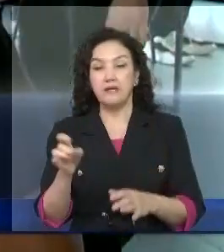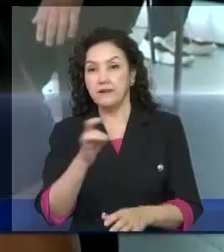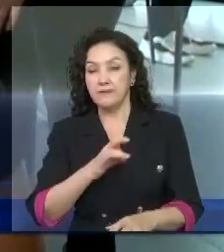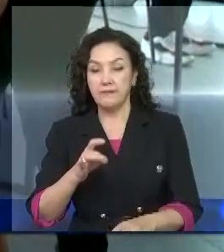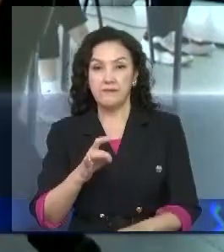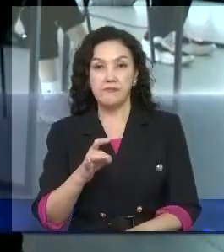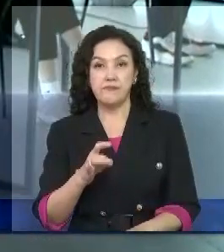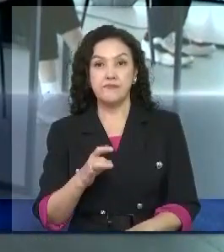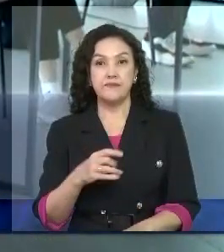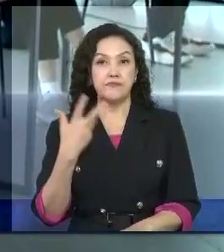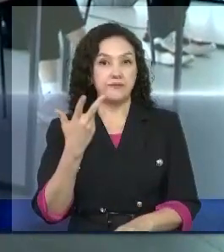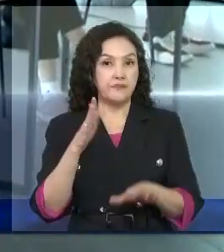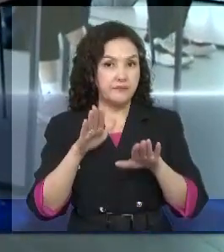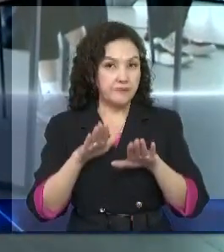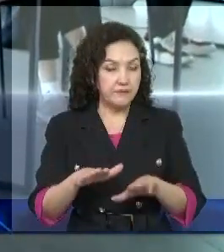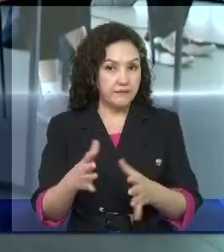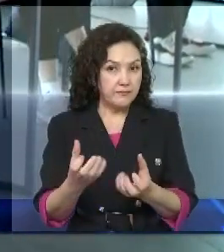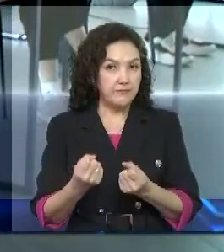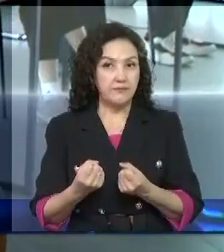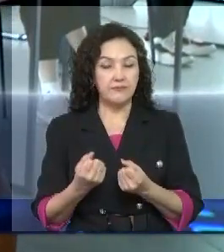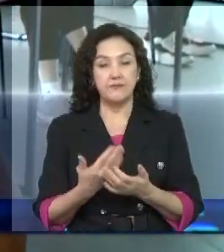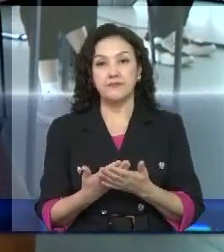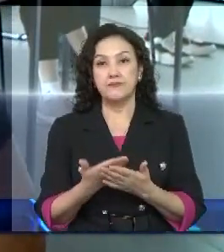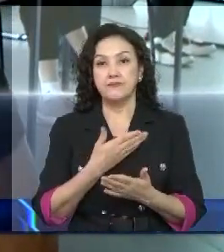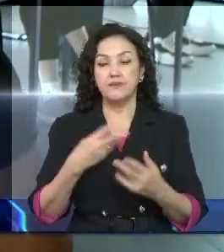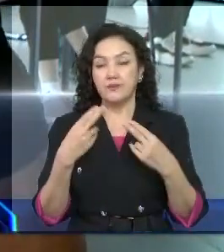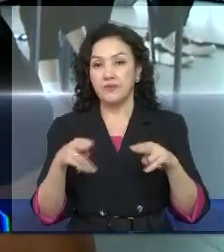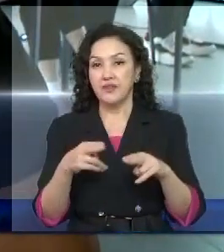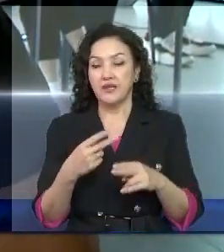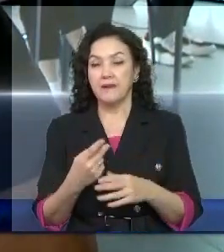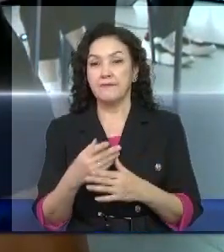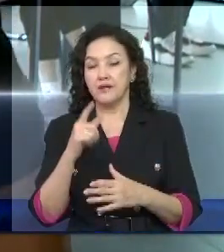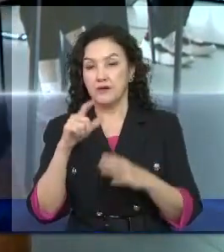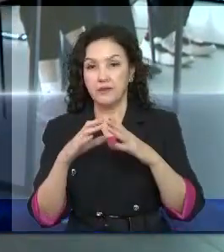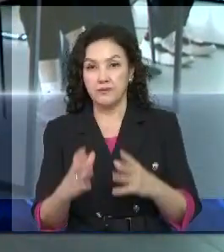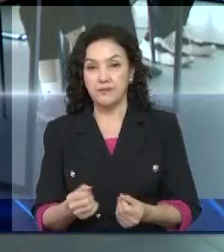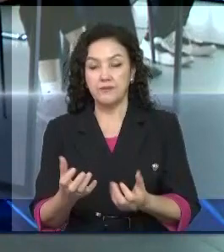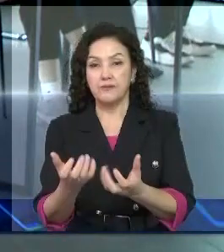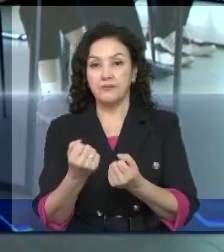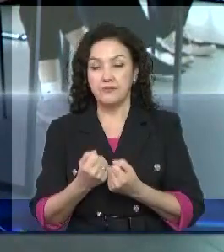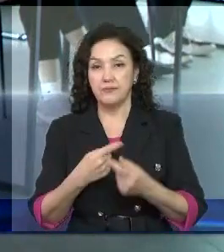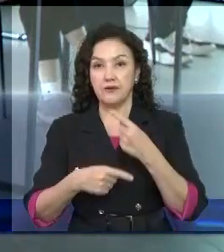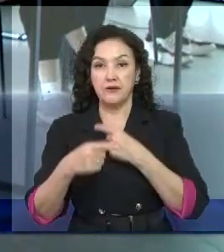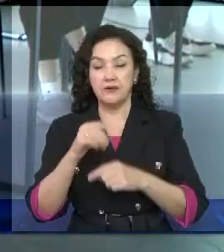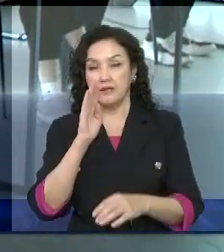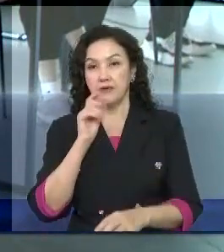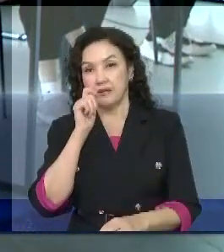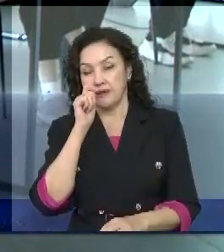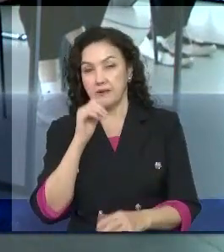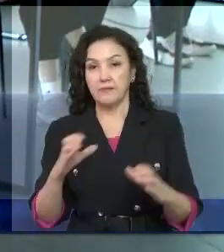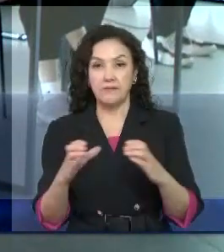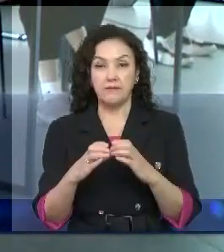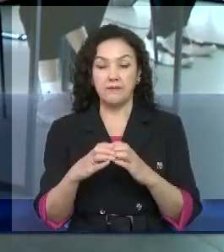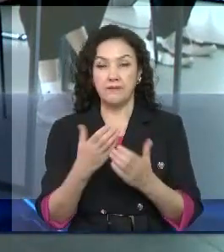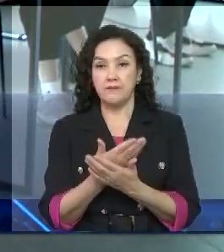республикасында олар үшінші орынға ие болды. Біздің клубқа бір кубокты алып келді. Негізгі ерлер командасын айтатын